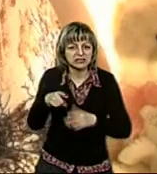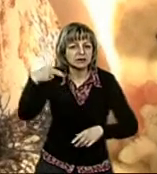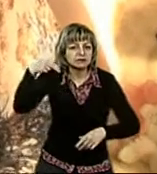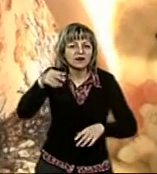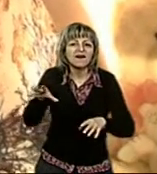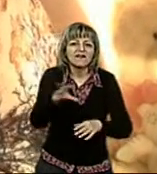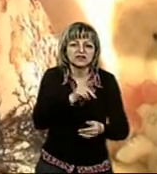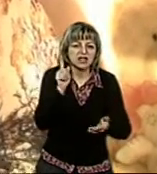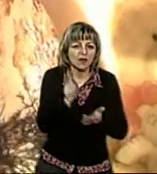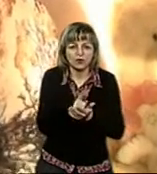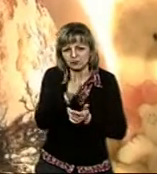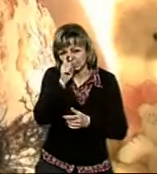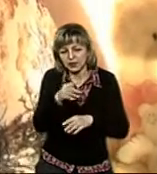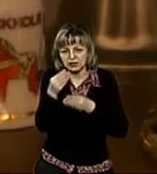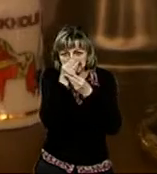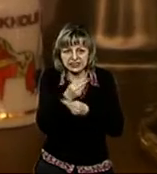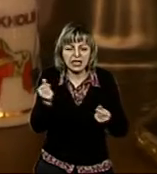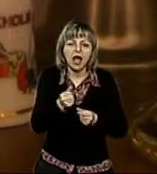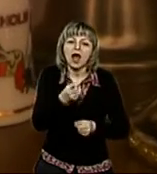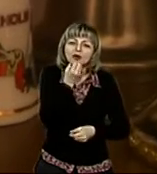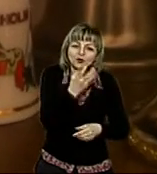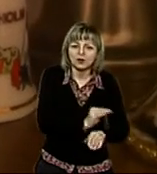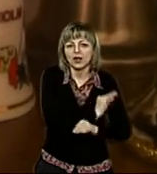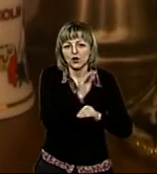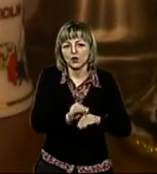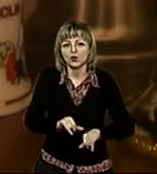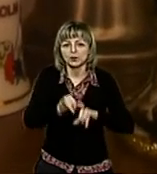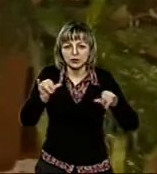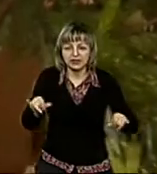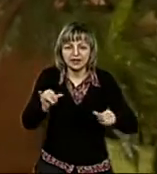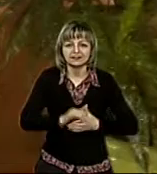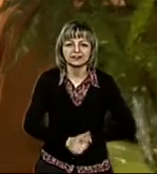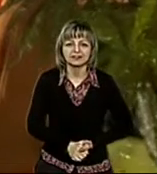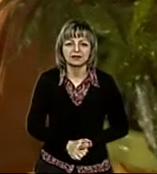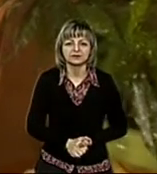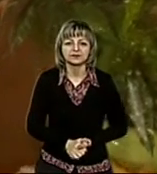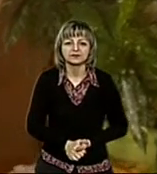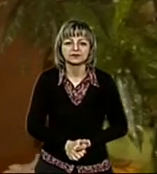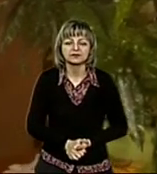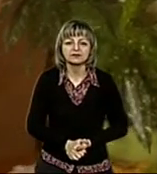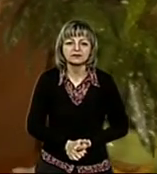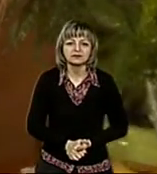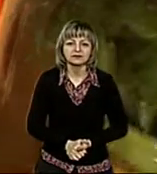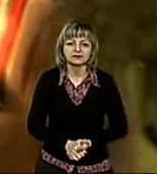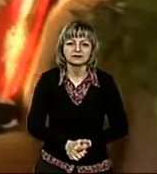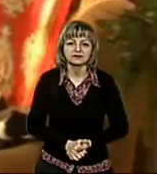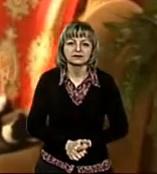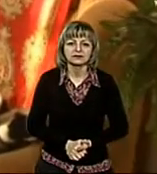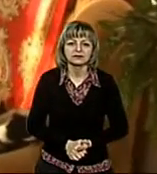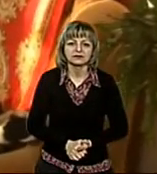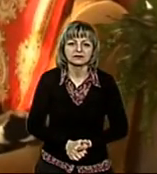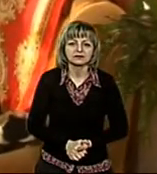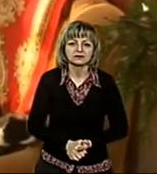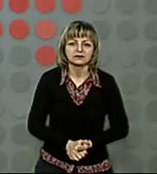все погане має піти, а все добро має приєднатися. Олена Собець, Валентин Клімович. Новини на Суспільному.